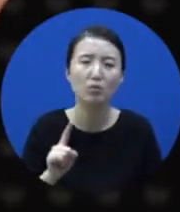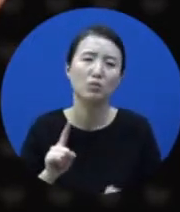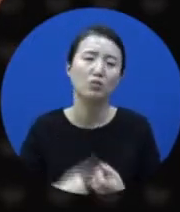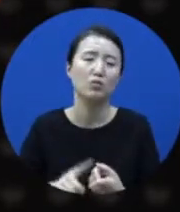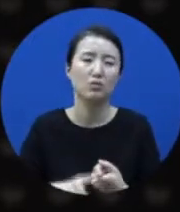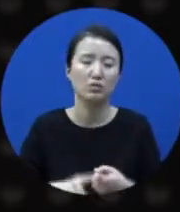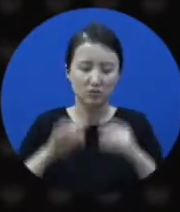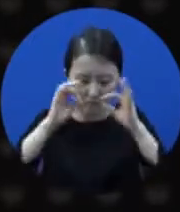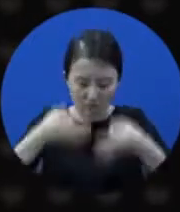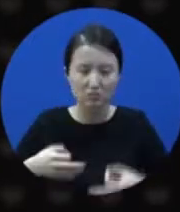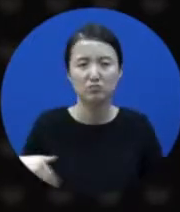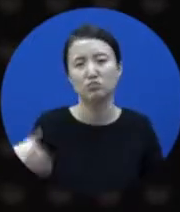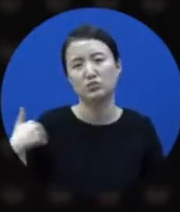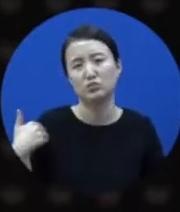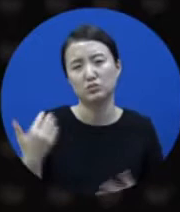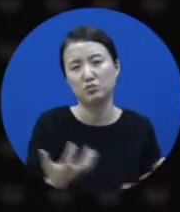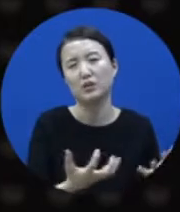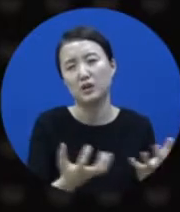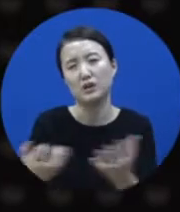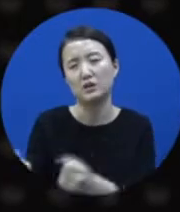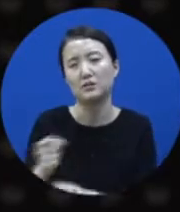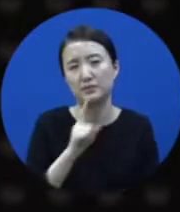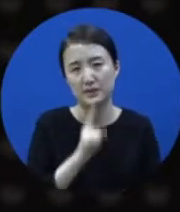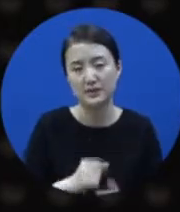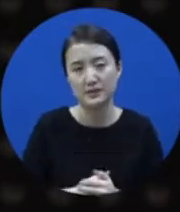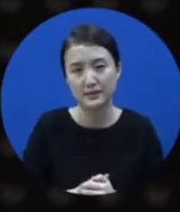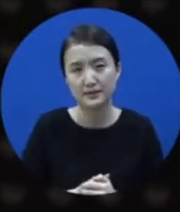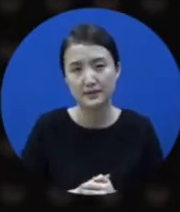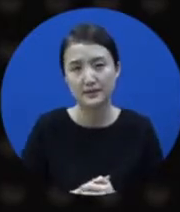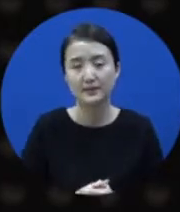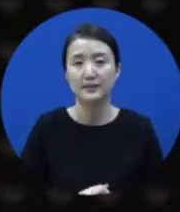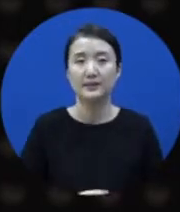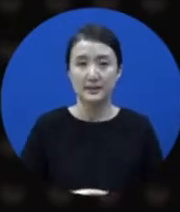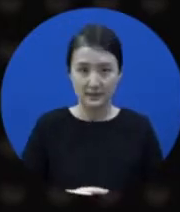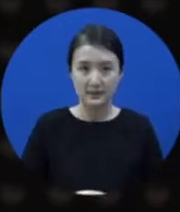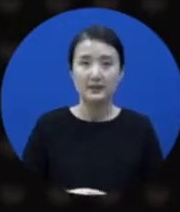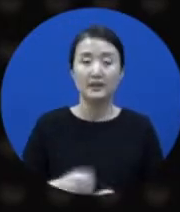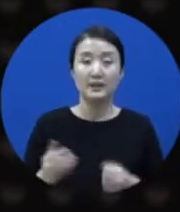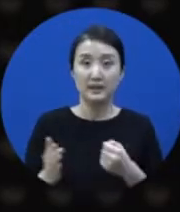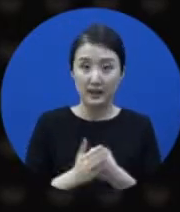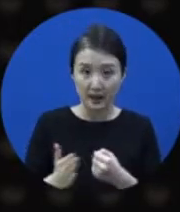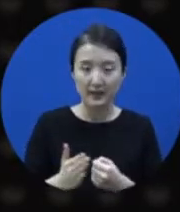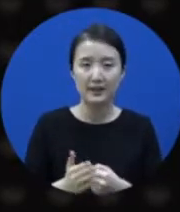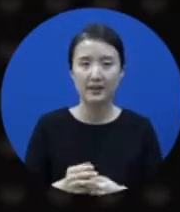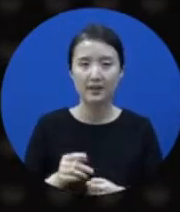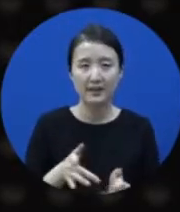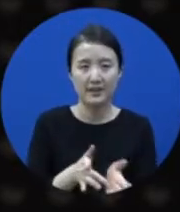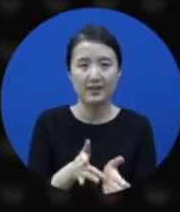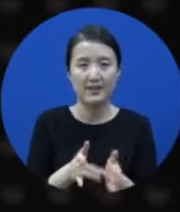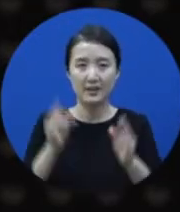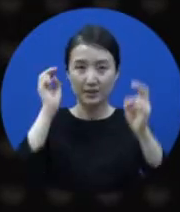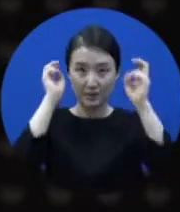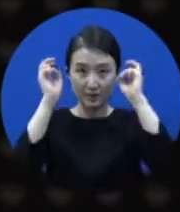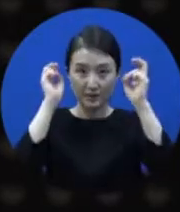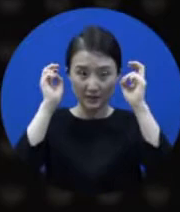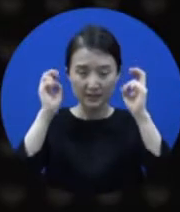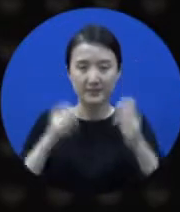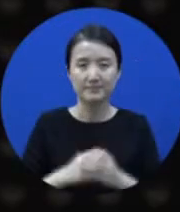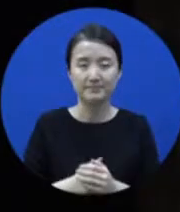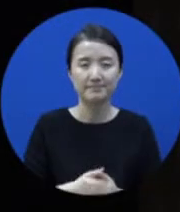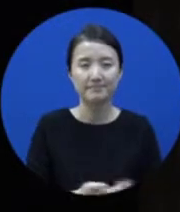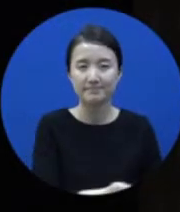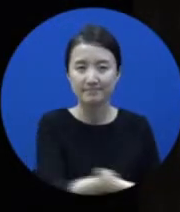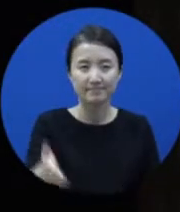떨어진 젊은이들에게 이 면접관들이 채점한 그 면접표를요 다 보내줬답니다. 아~ 자 여기 한번